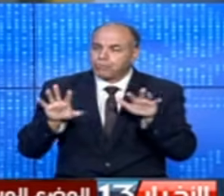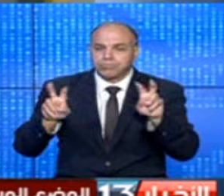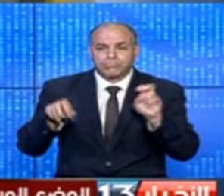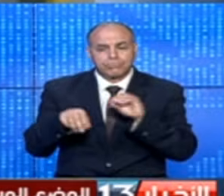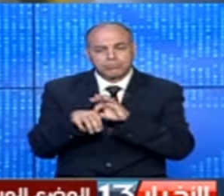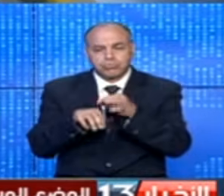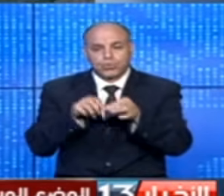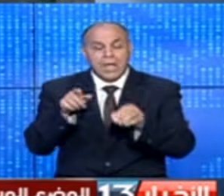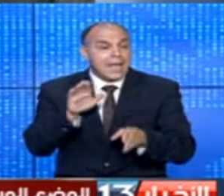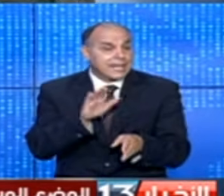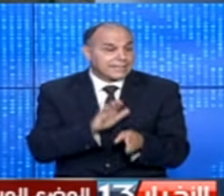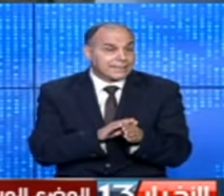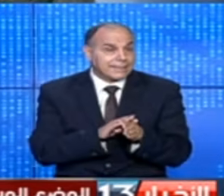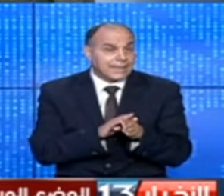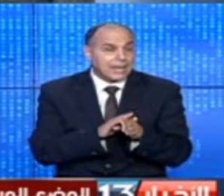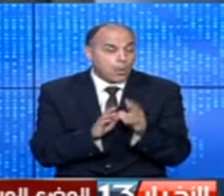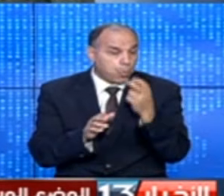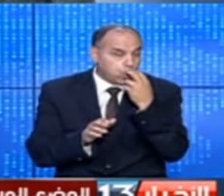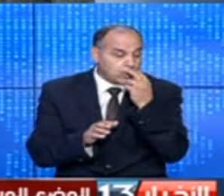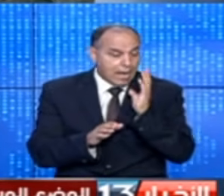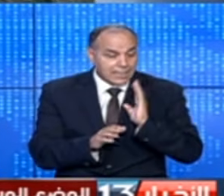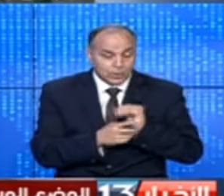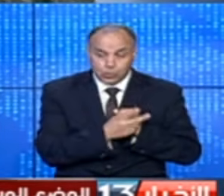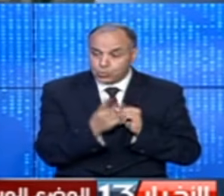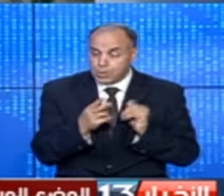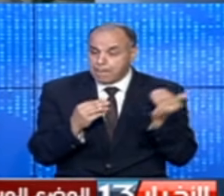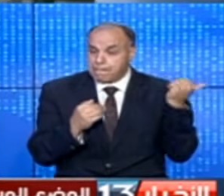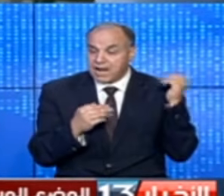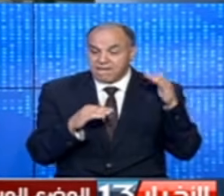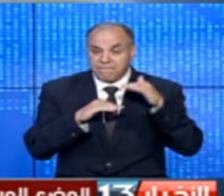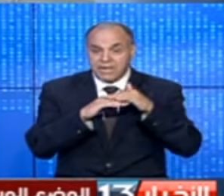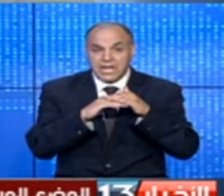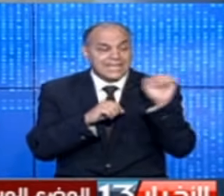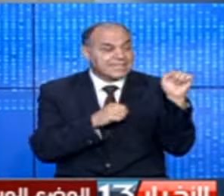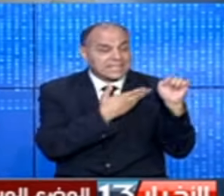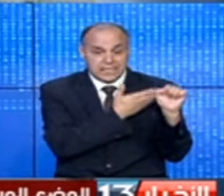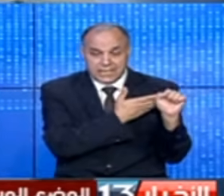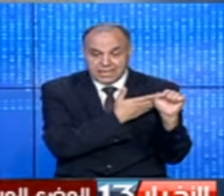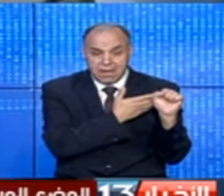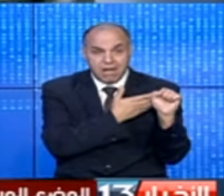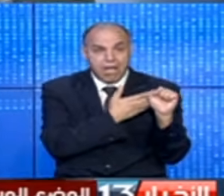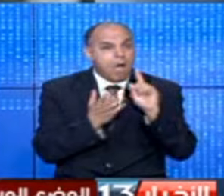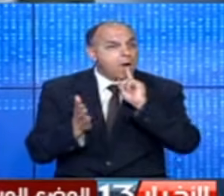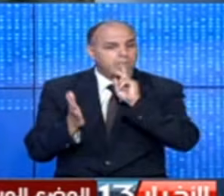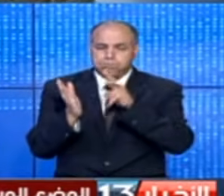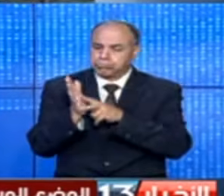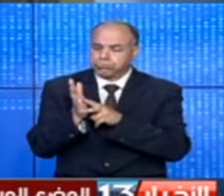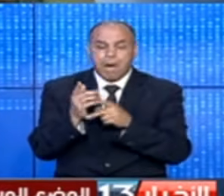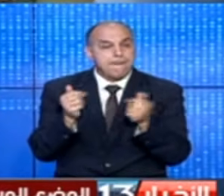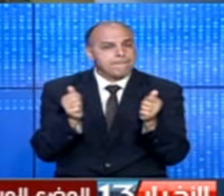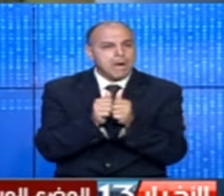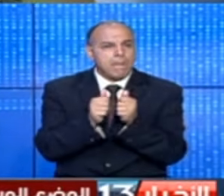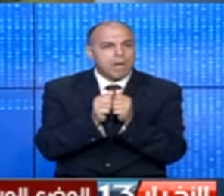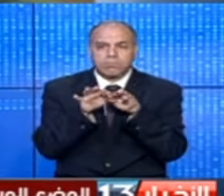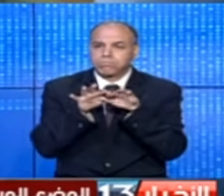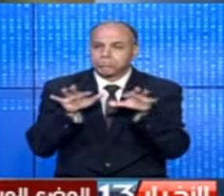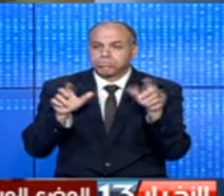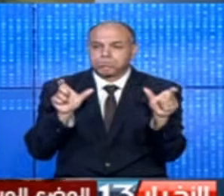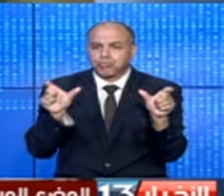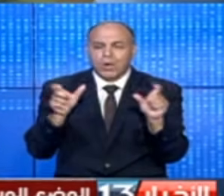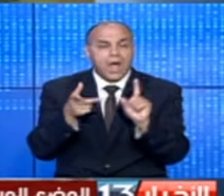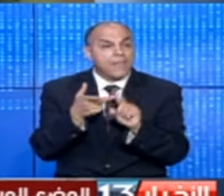العدوى، انطلقت الوحدات الأمنية والعسكرية ليلة أمس بسليانة في تنفيذ حملة مشتركة واسعة